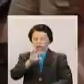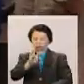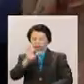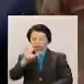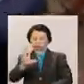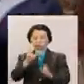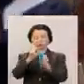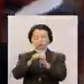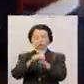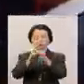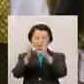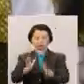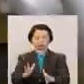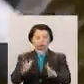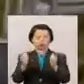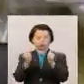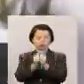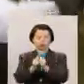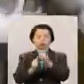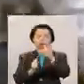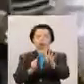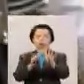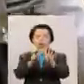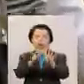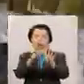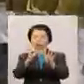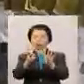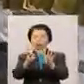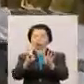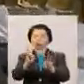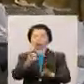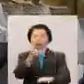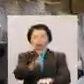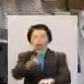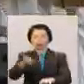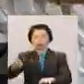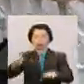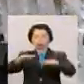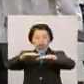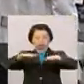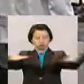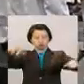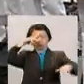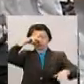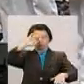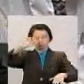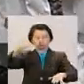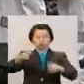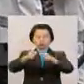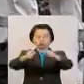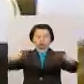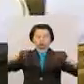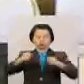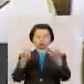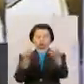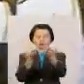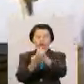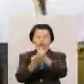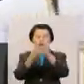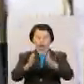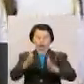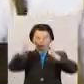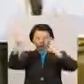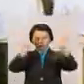12,295 peserta dengan sejumlah 475 aset. Dataran Putrajaya menjadi medan penyatuan rakyat Malaysia